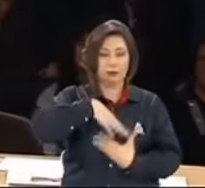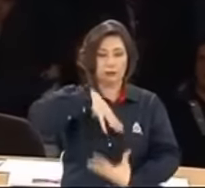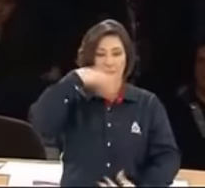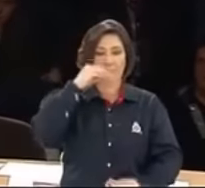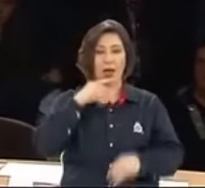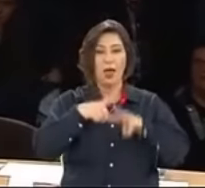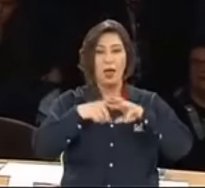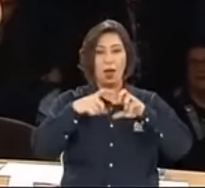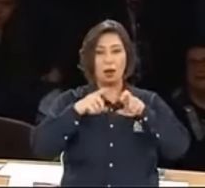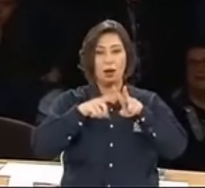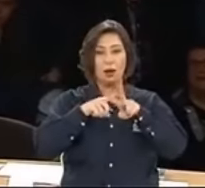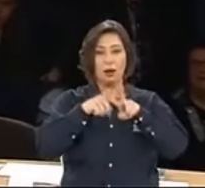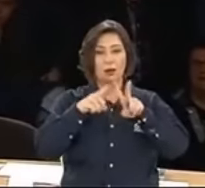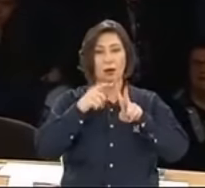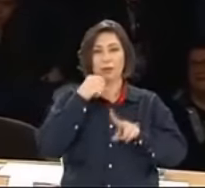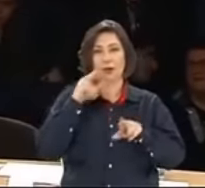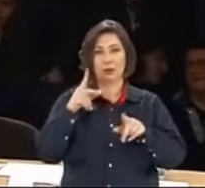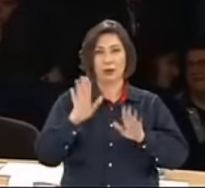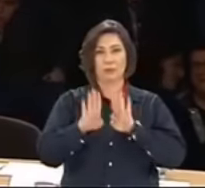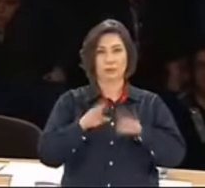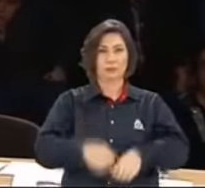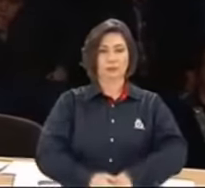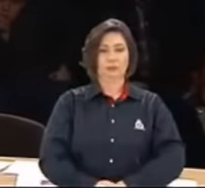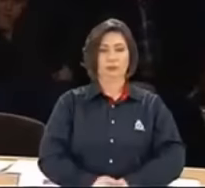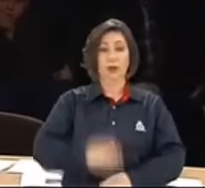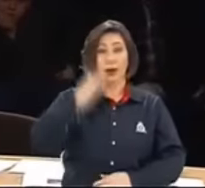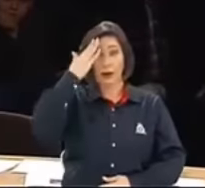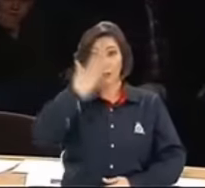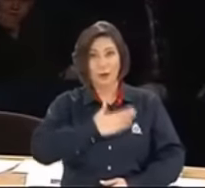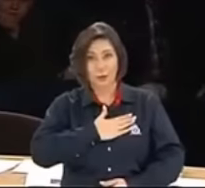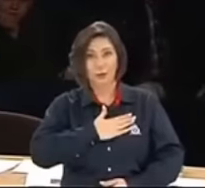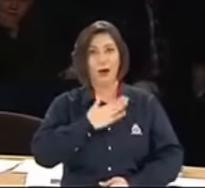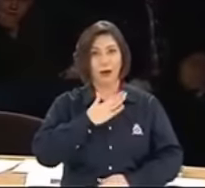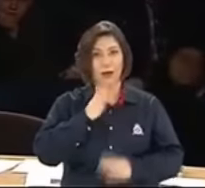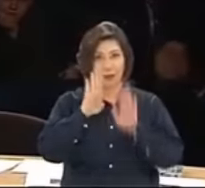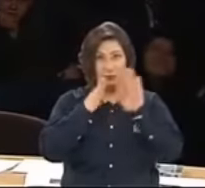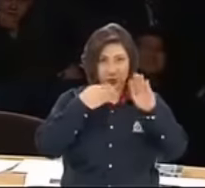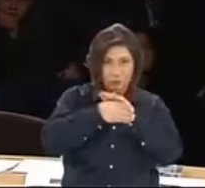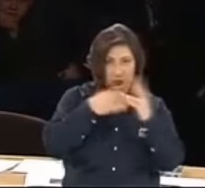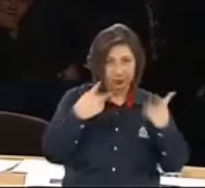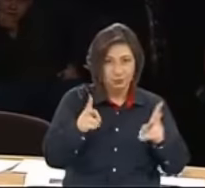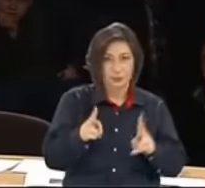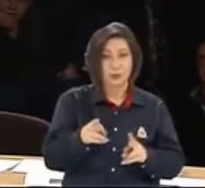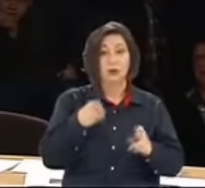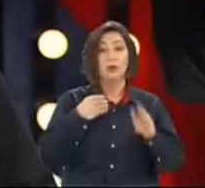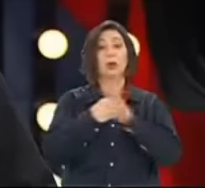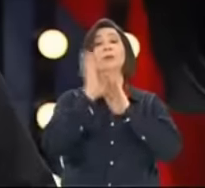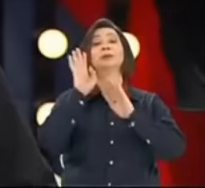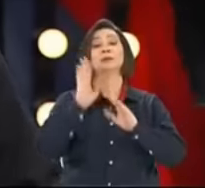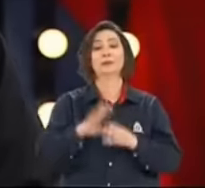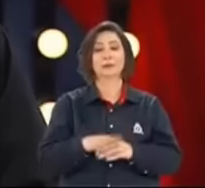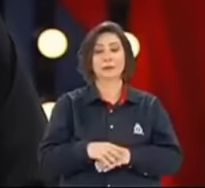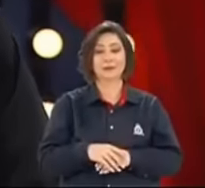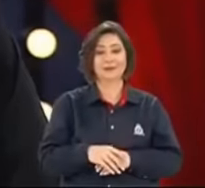var, Erkan abi gibi. Kapıda bekliyorlar. Selamünaleyküm abi, içeri girebilir miyim dedim. Giremezsin.